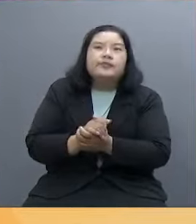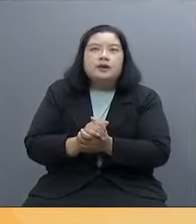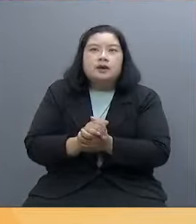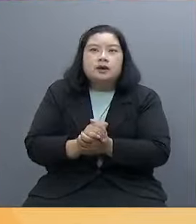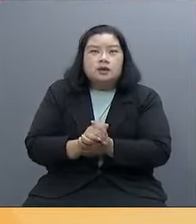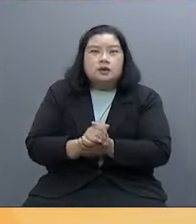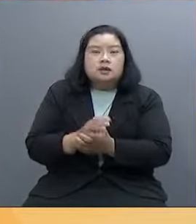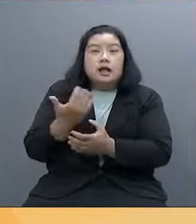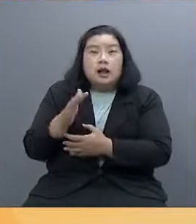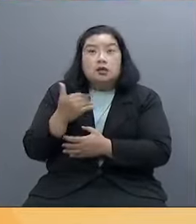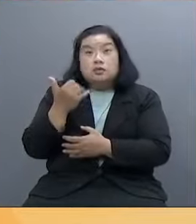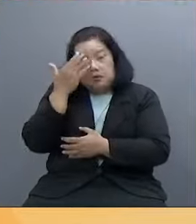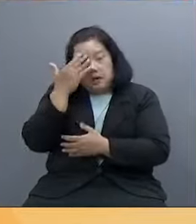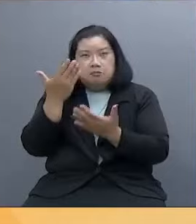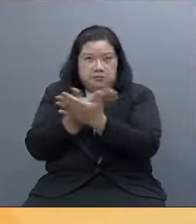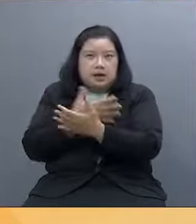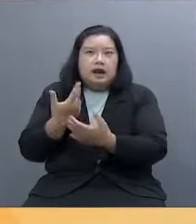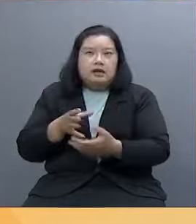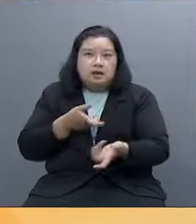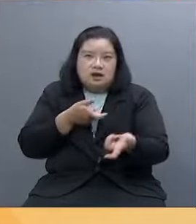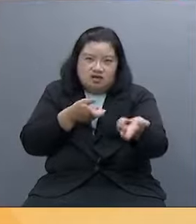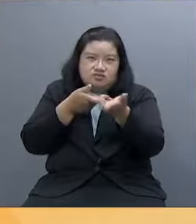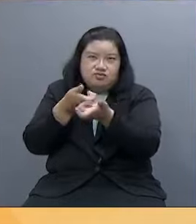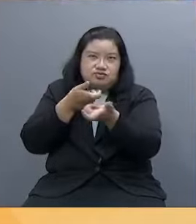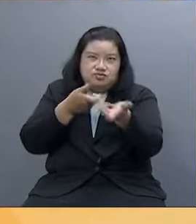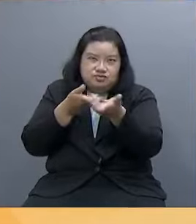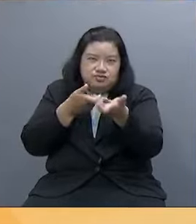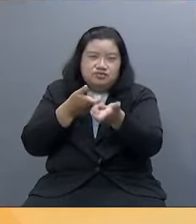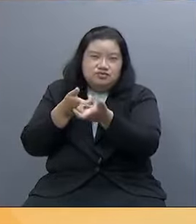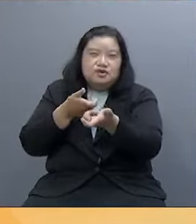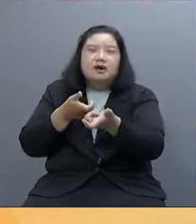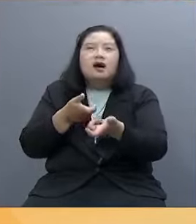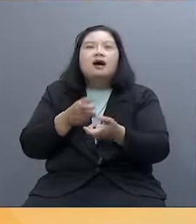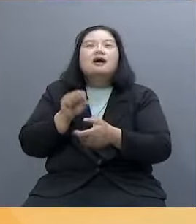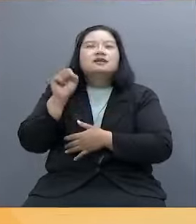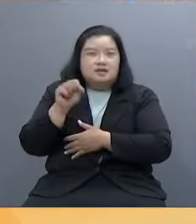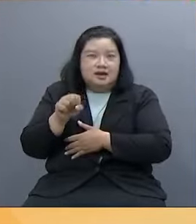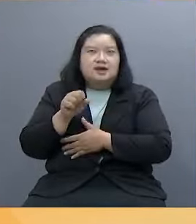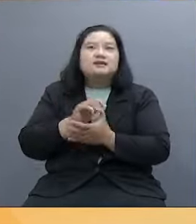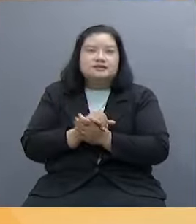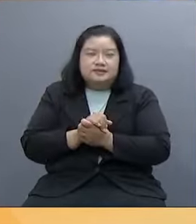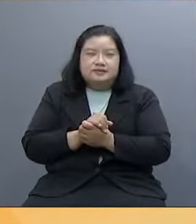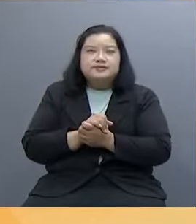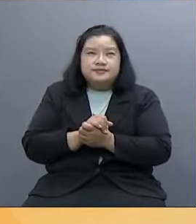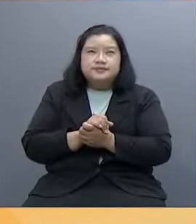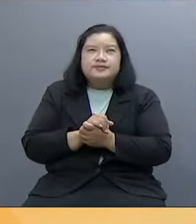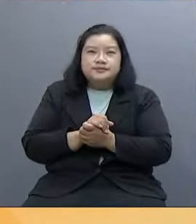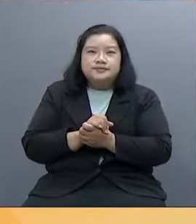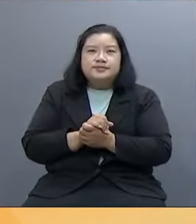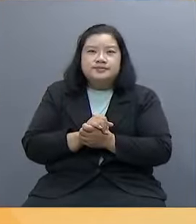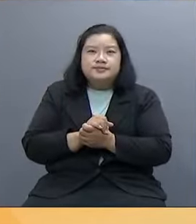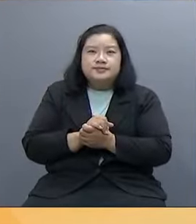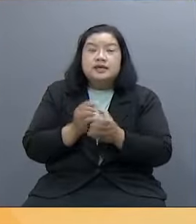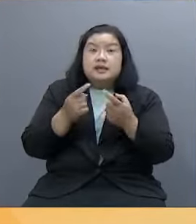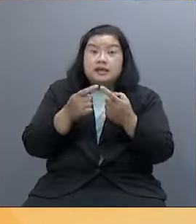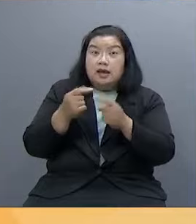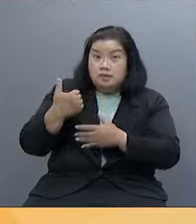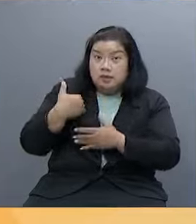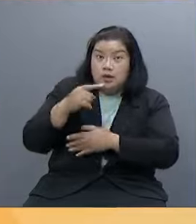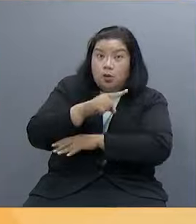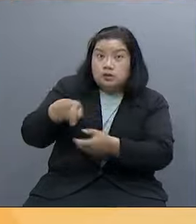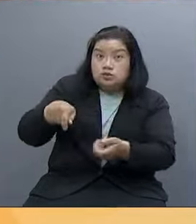หญ่ก็คือถือปืนฉีดน้ำเอาเลยลูกเต็มที ่สู้มาสู้กลับ สู้มาสู้กลับ แต่หลายคนบอกว่าบางทีนะสงกรานต์นี่อยากจะโดนส